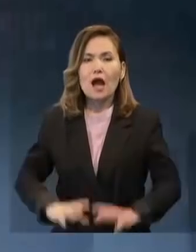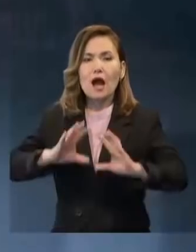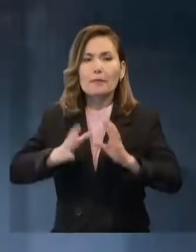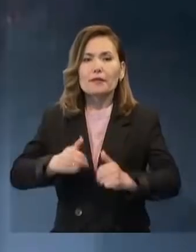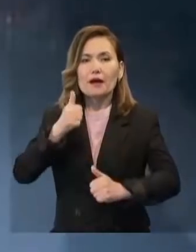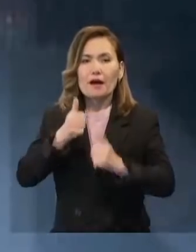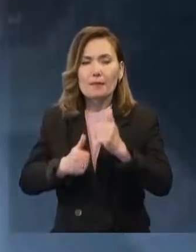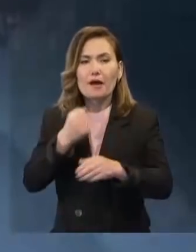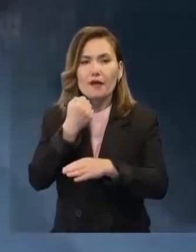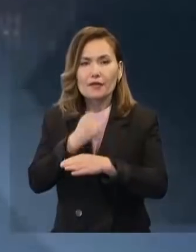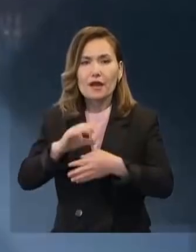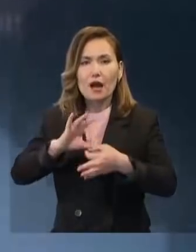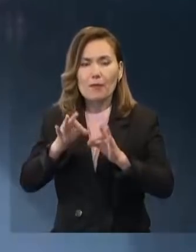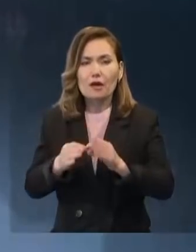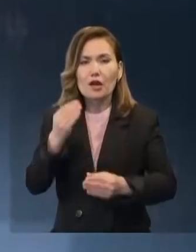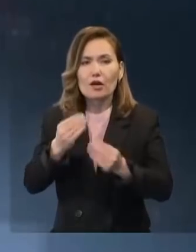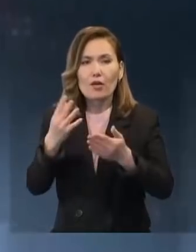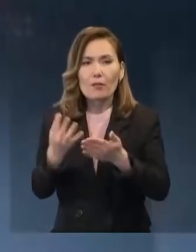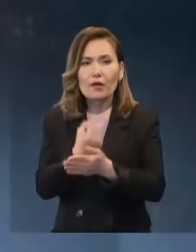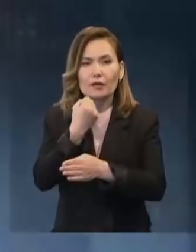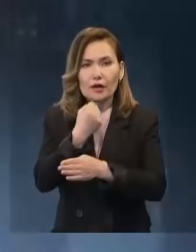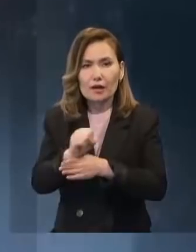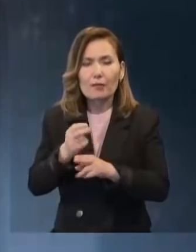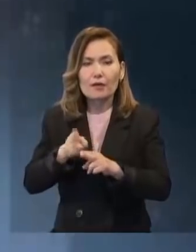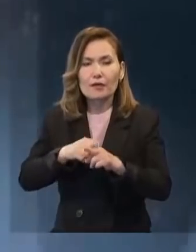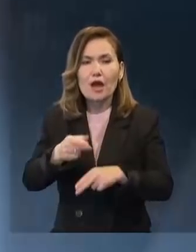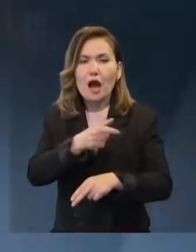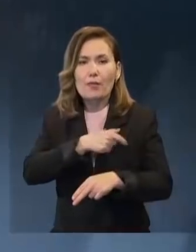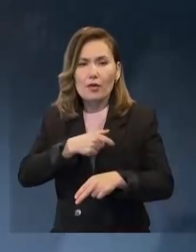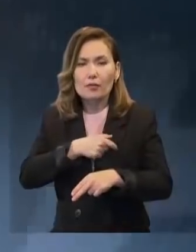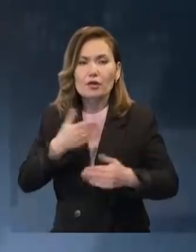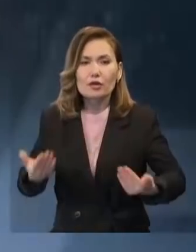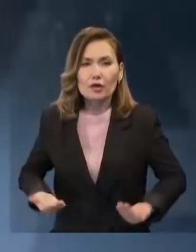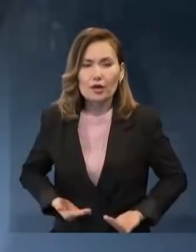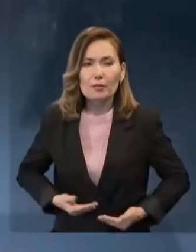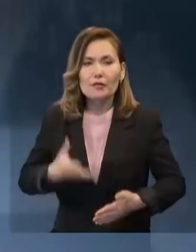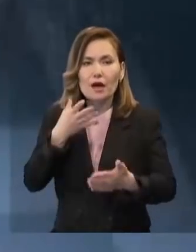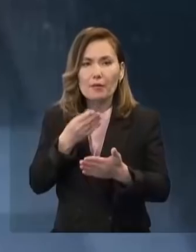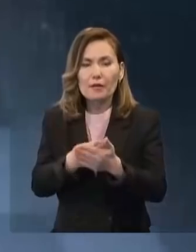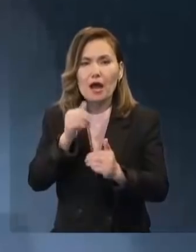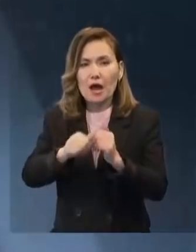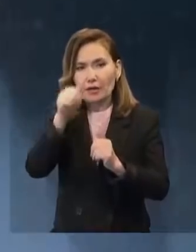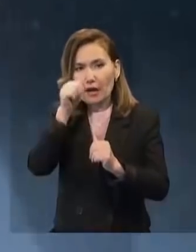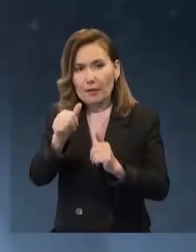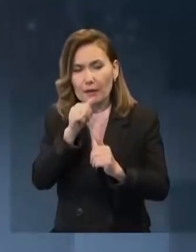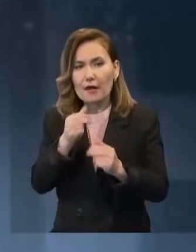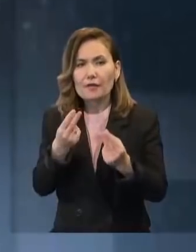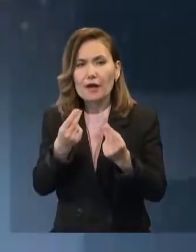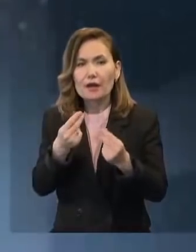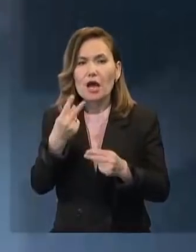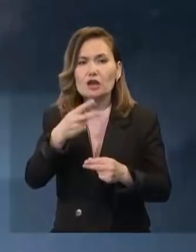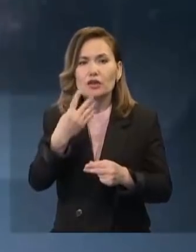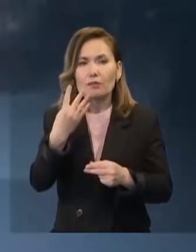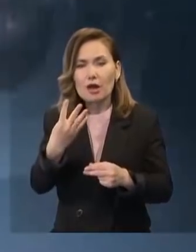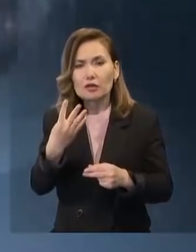Әлем чемпионаты мен олимпиада ойындарының жүлдегерлеріне және олардың жаттықтырушыларына өмір бойы төленетін ай сайынғы материалдық ақы